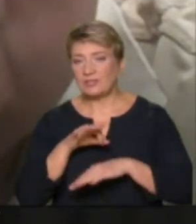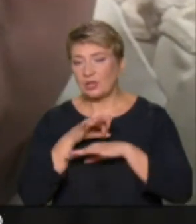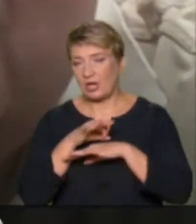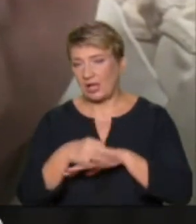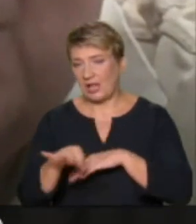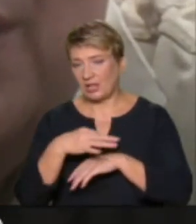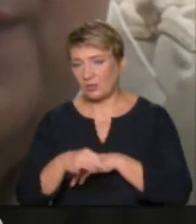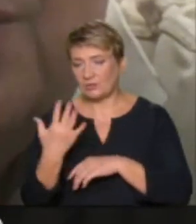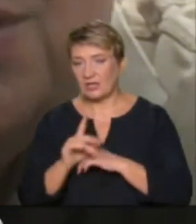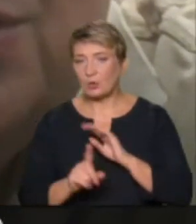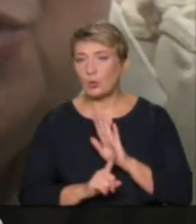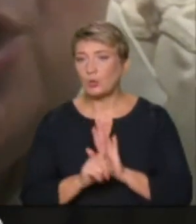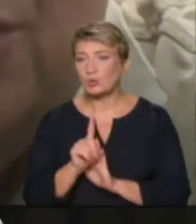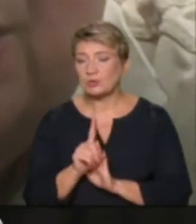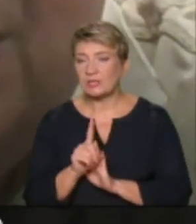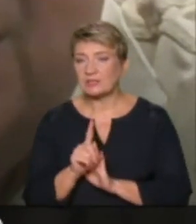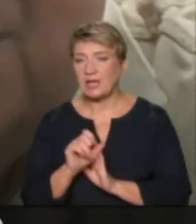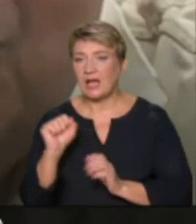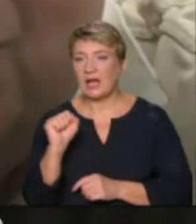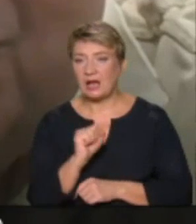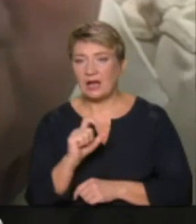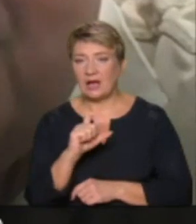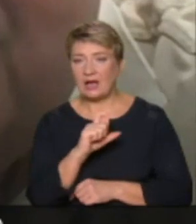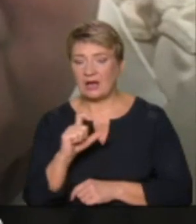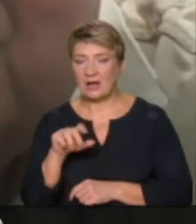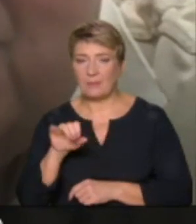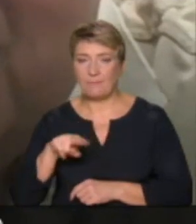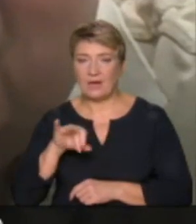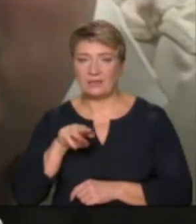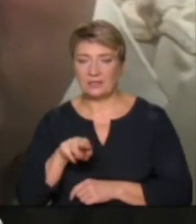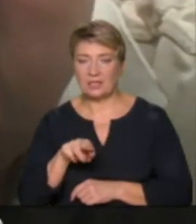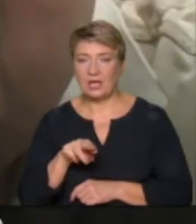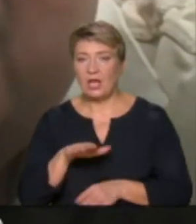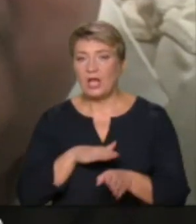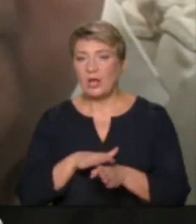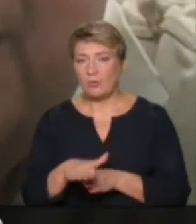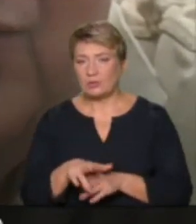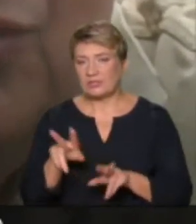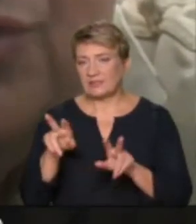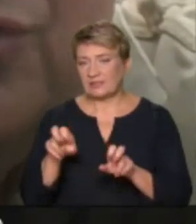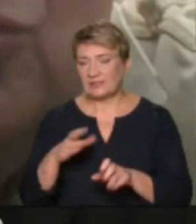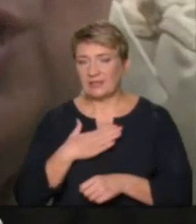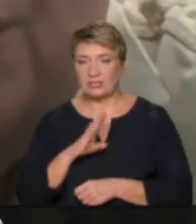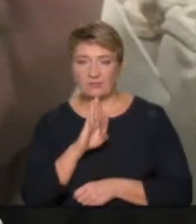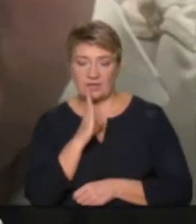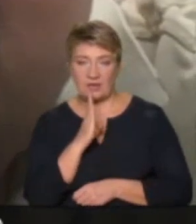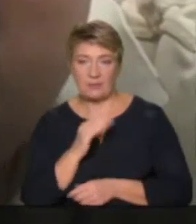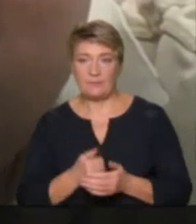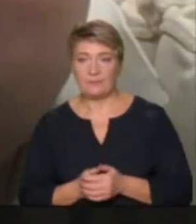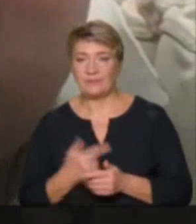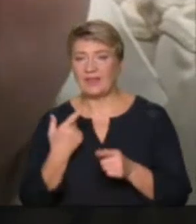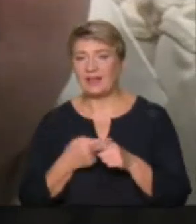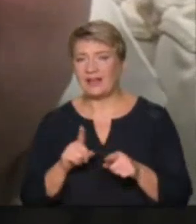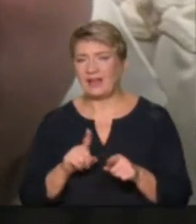время устраивал Ахмадинеджад, и полностью солидаризируются с нашими врагами. Вот. Но это скорее